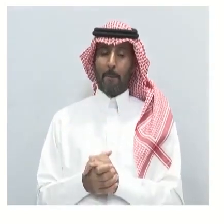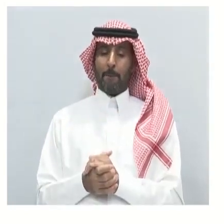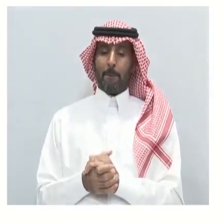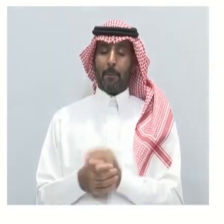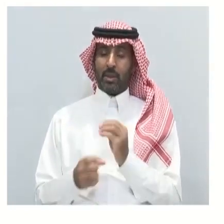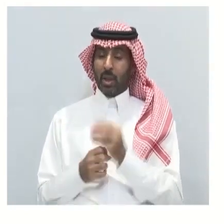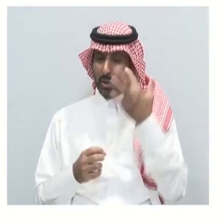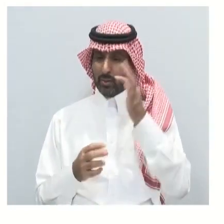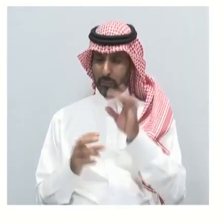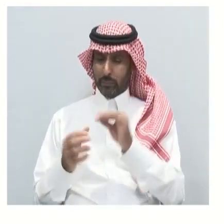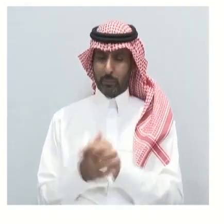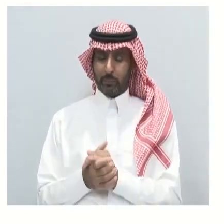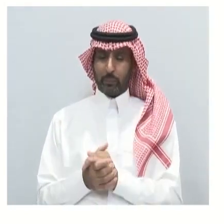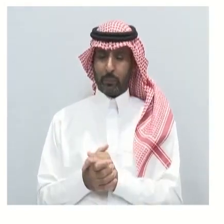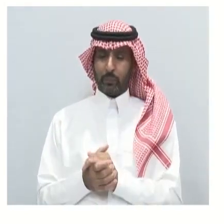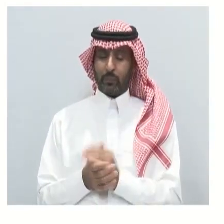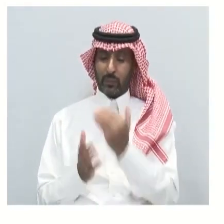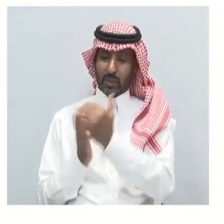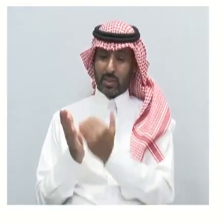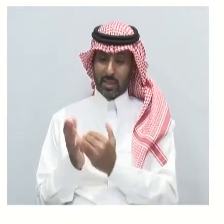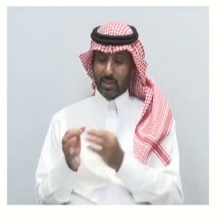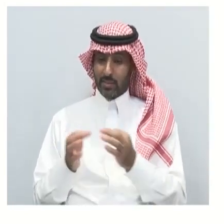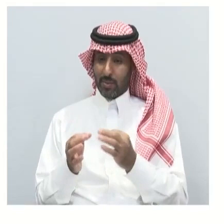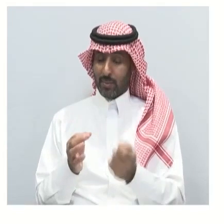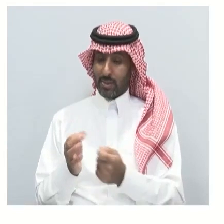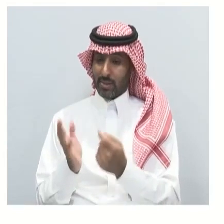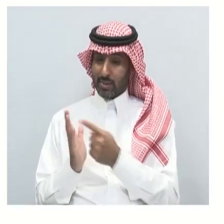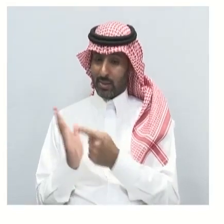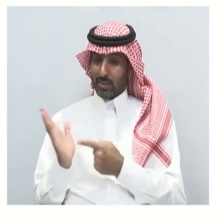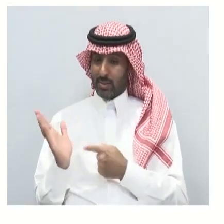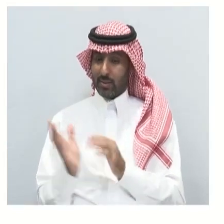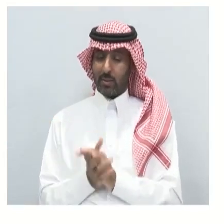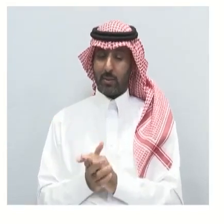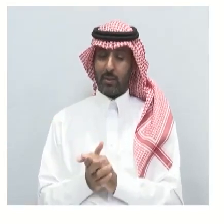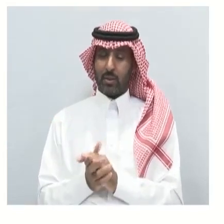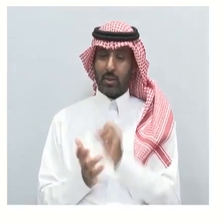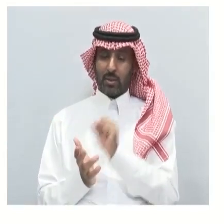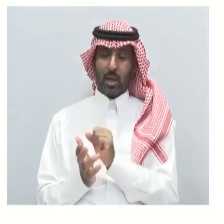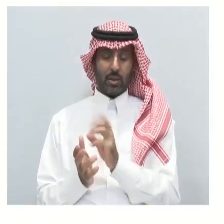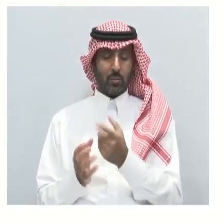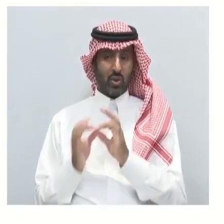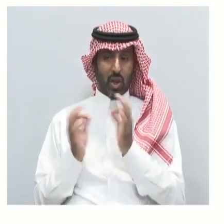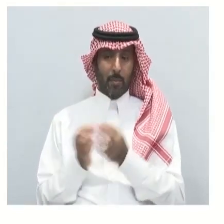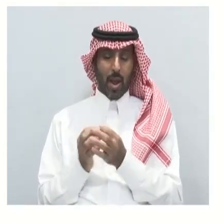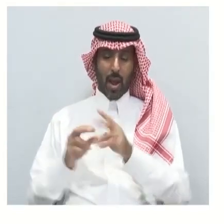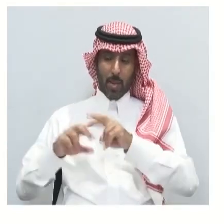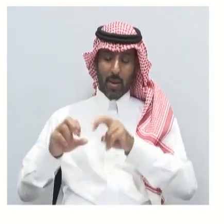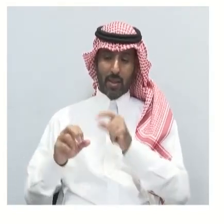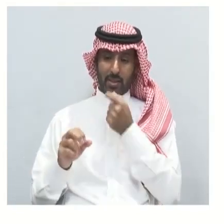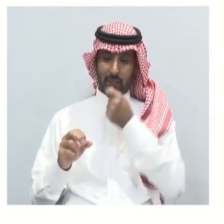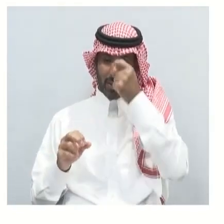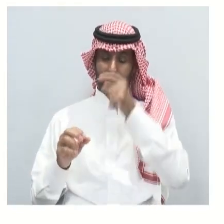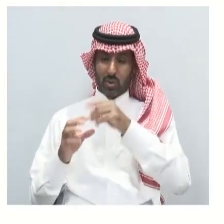تعطيه الحريه في الاجابه خطوات تصميم الاستبانه ذكرنا ان خطواتها تحديد مجتمع البحث وتحديد صفات